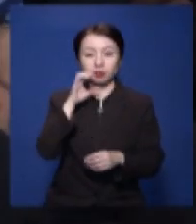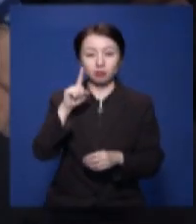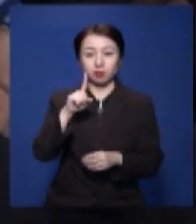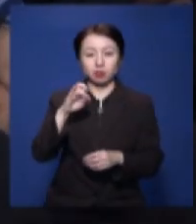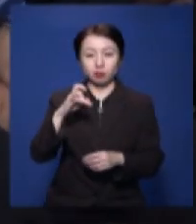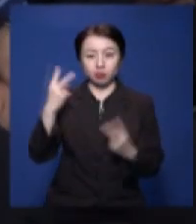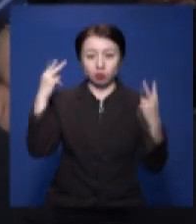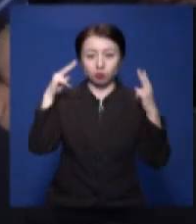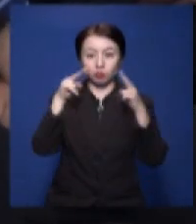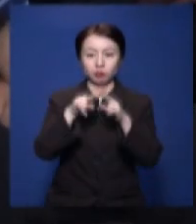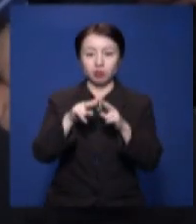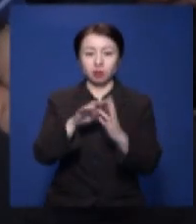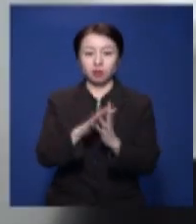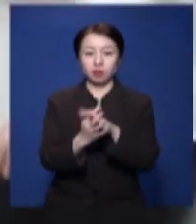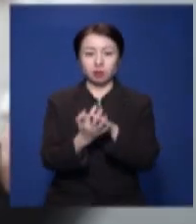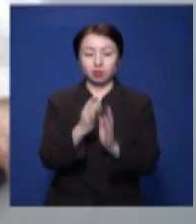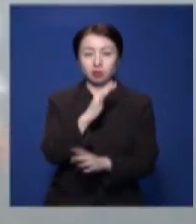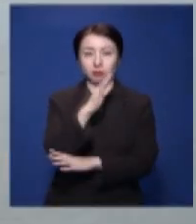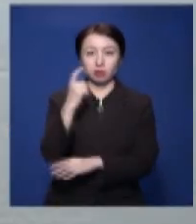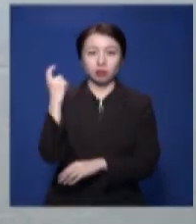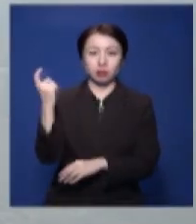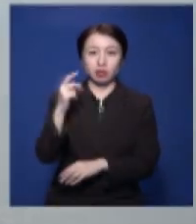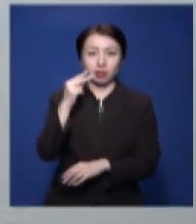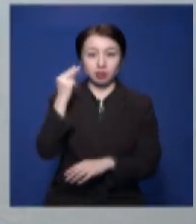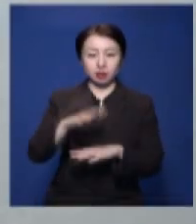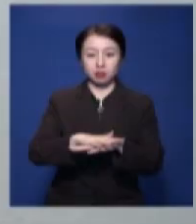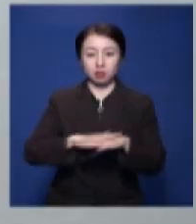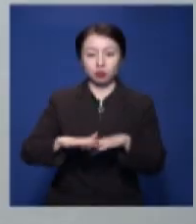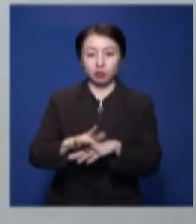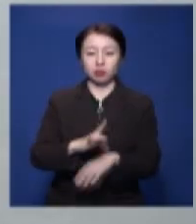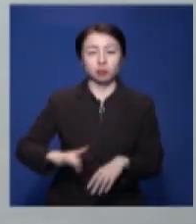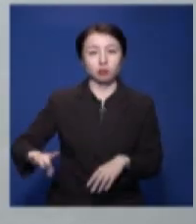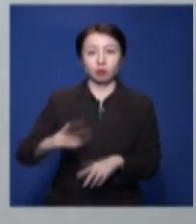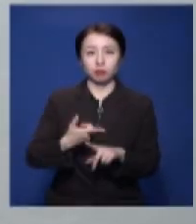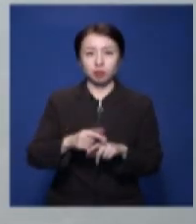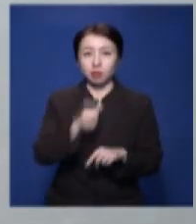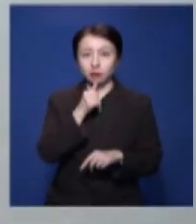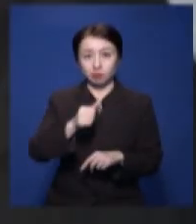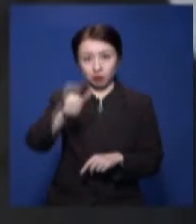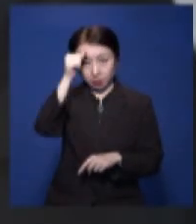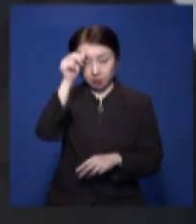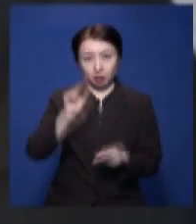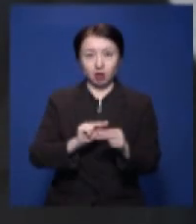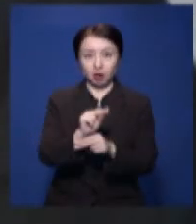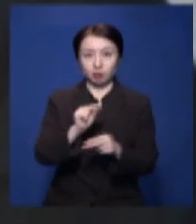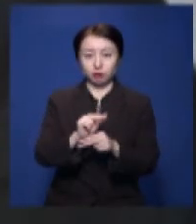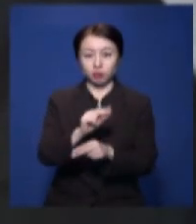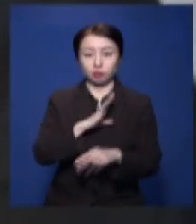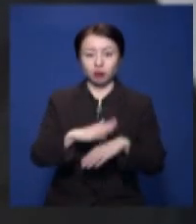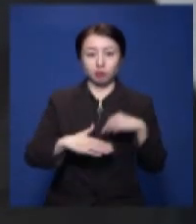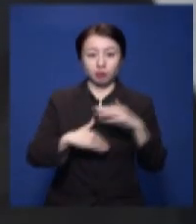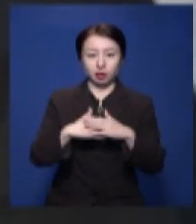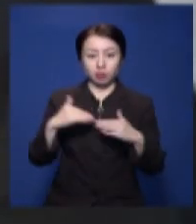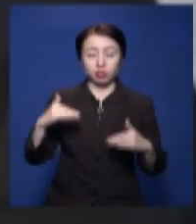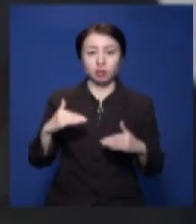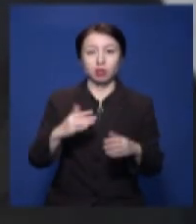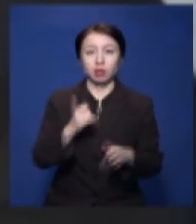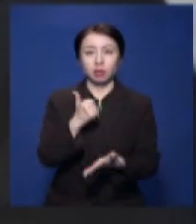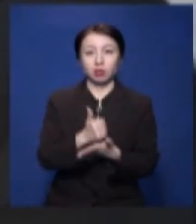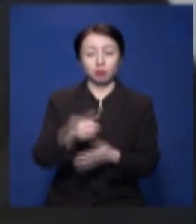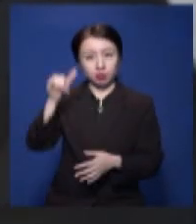Северо-Западного университета сельского и лесного хозяйства Китайской Народной Республики. В течение месяца они обучались практическим навыкам на